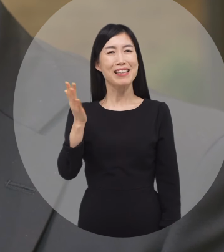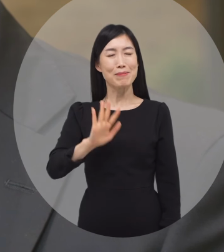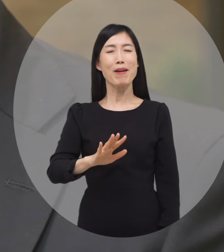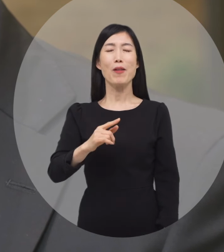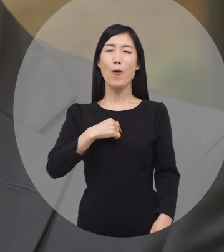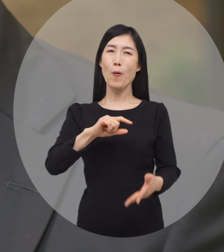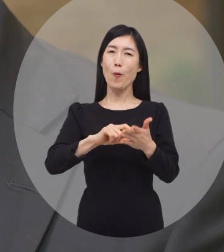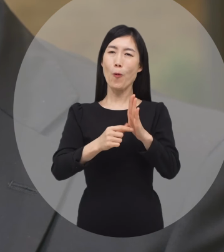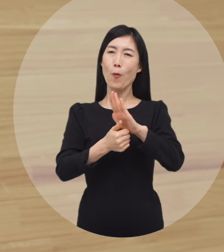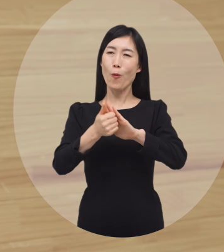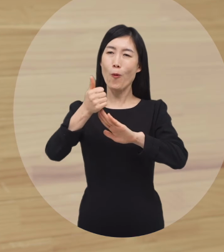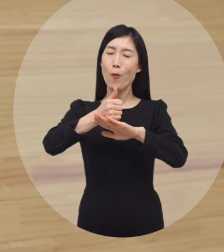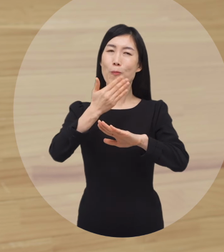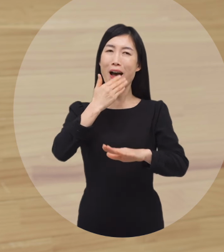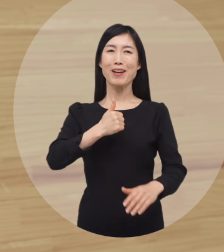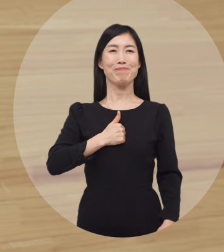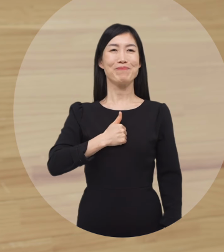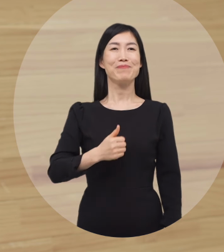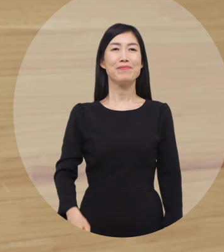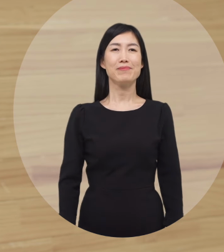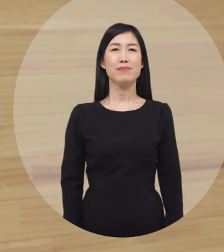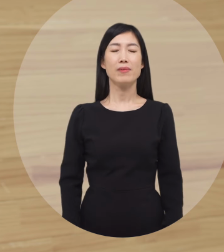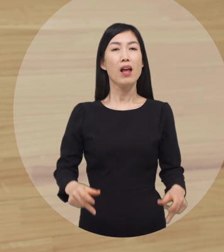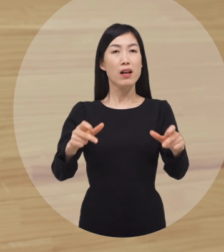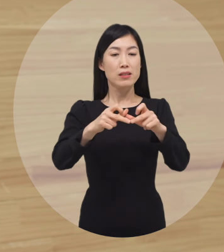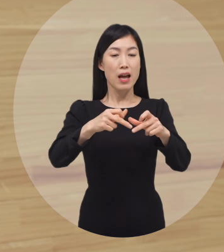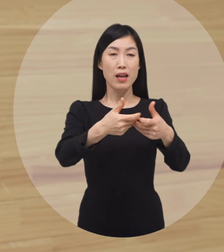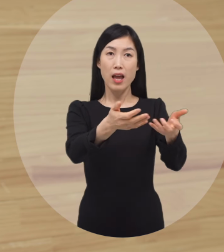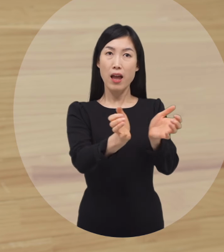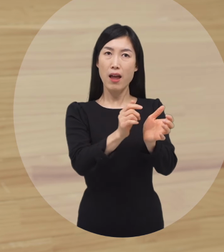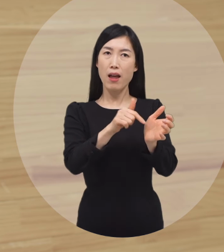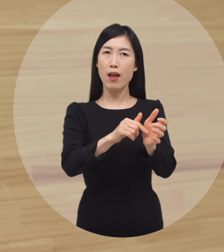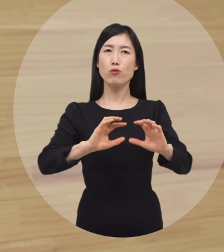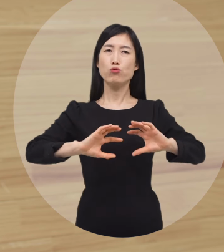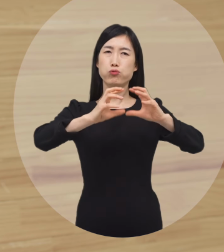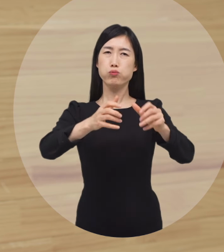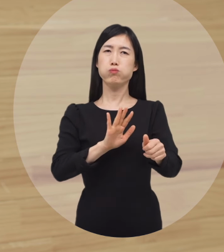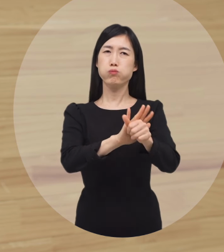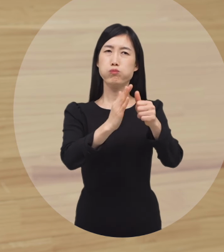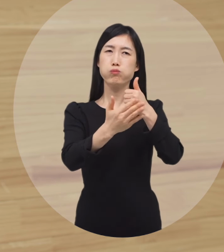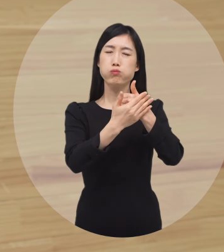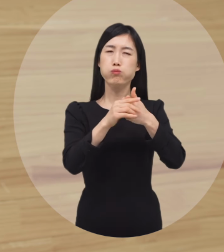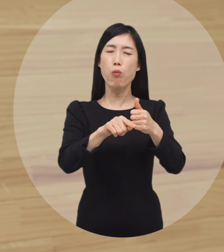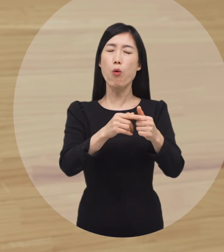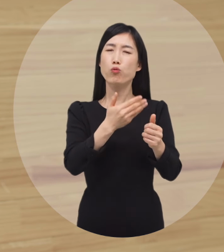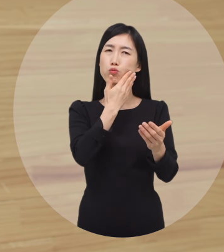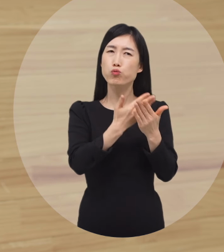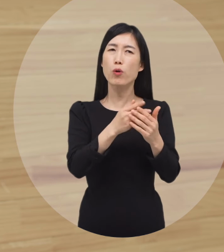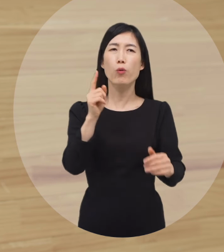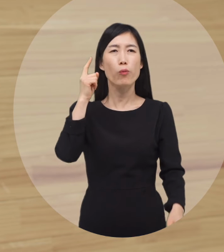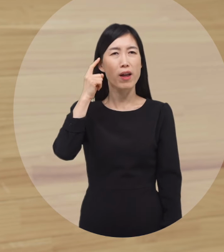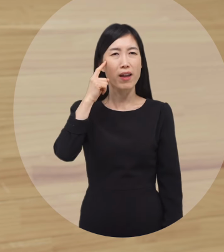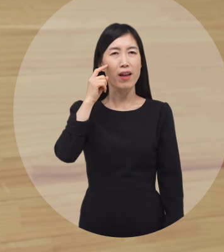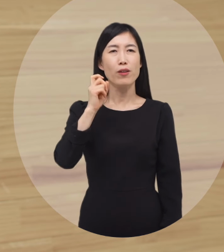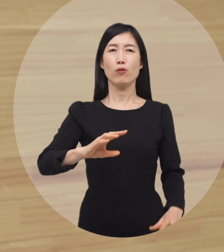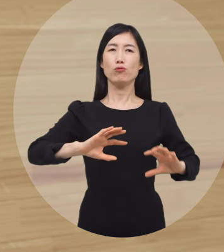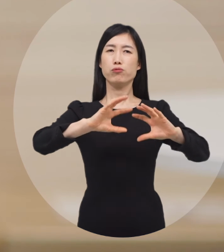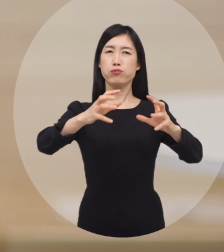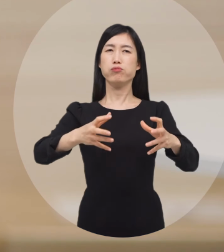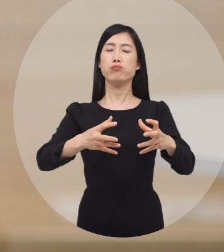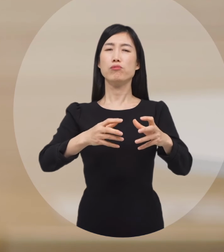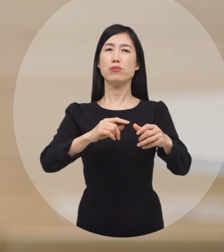추진했다고 자부하고 있습니다. 그 장애 분야에서의 그런 국제개발협력은 어떤 의미가 있는지, 그리고 이